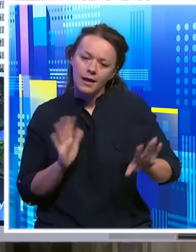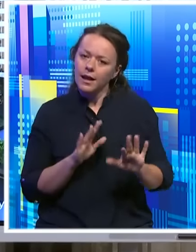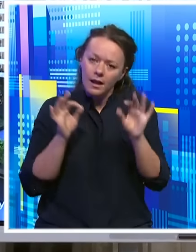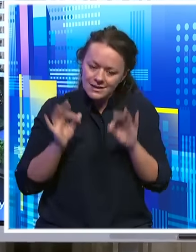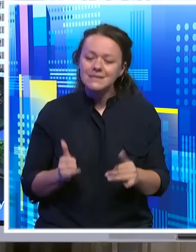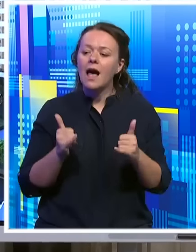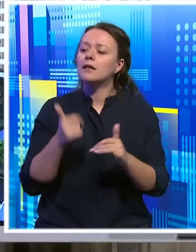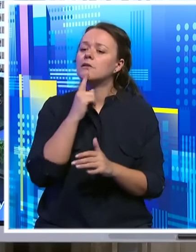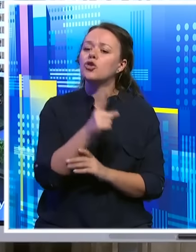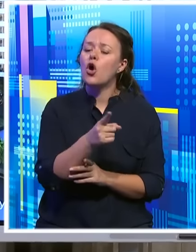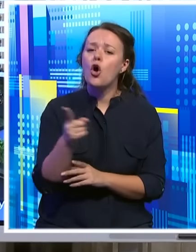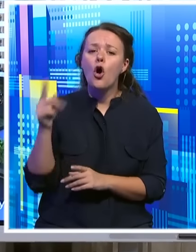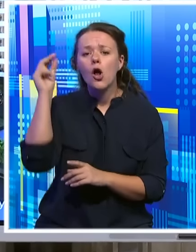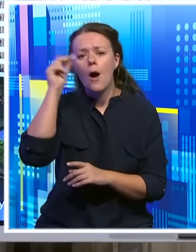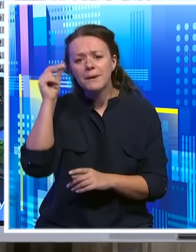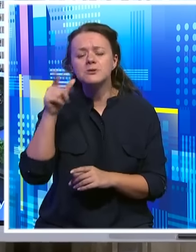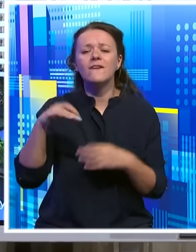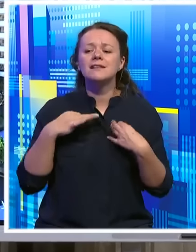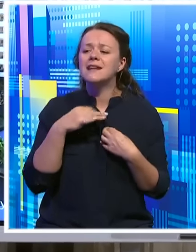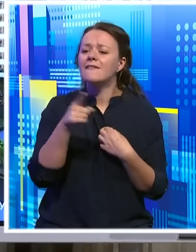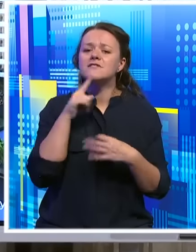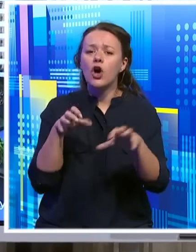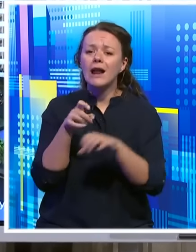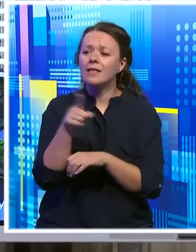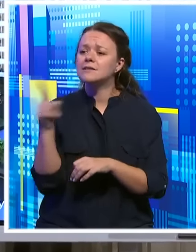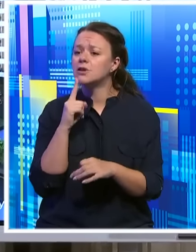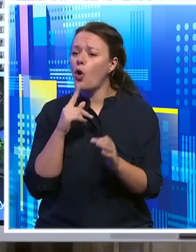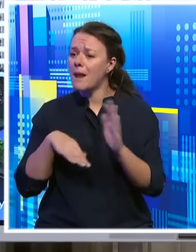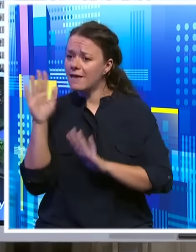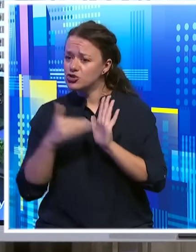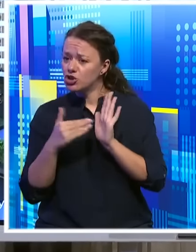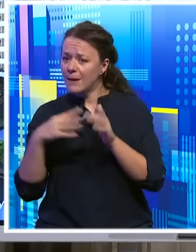je to najpotrebnije i o tome ćemo tek razgovarati i